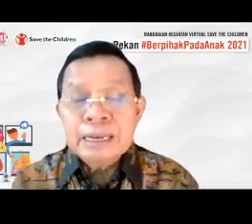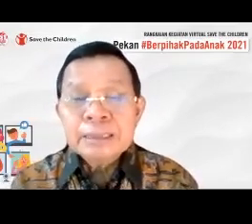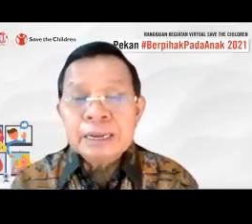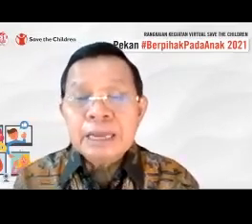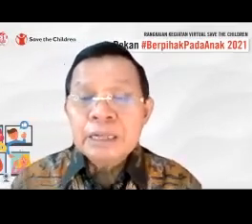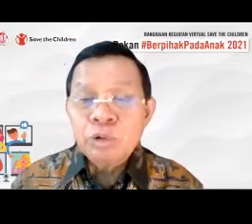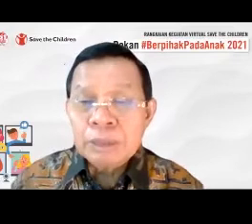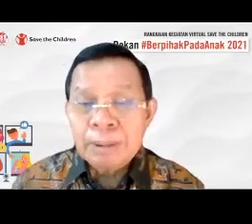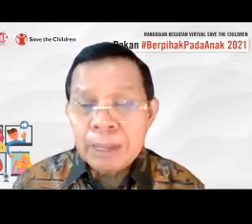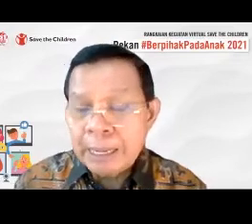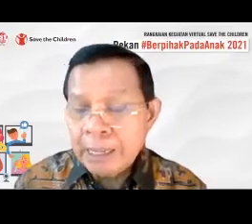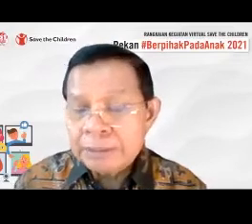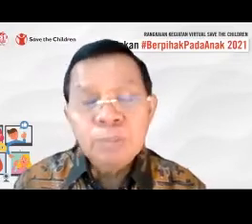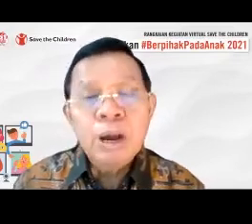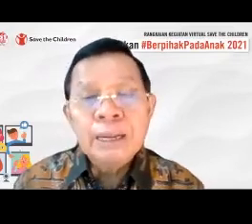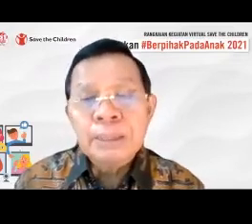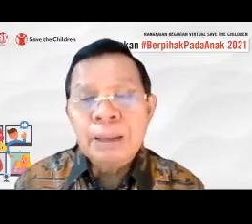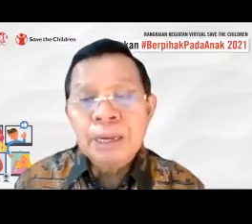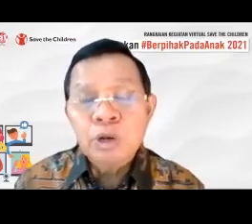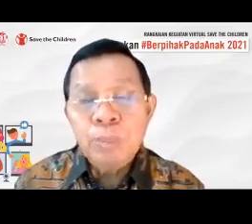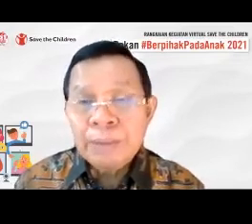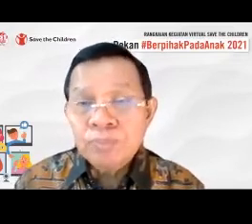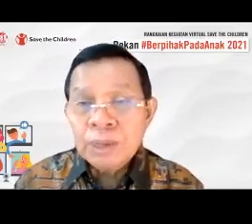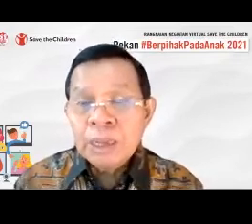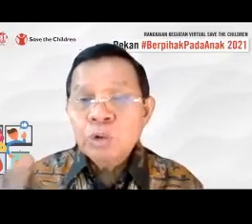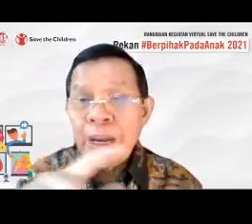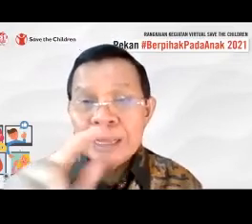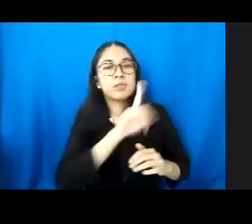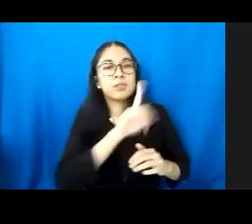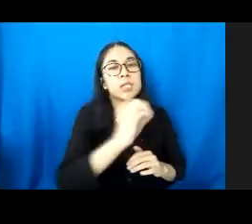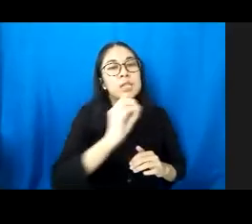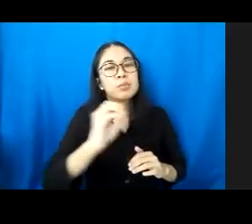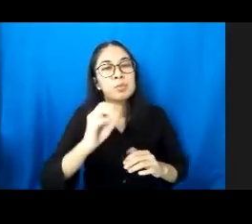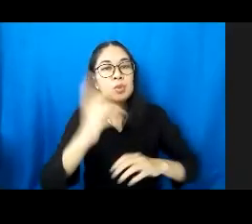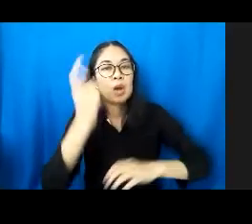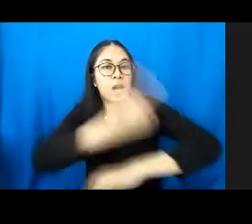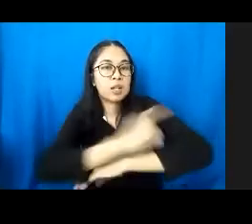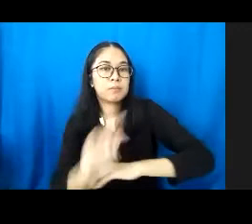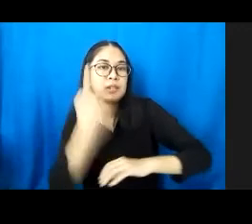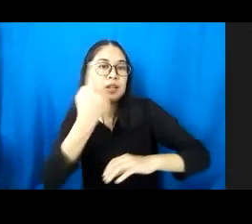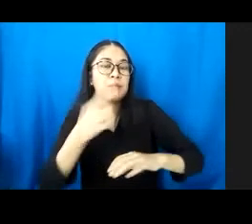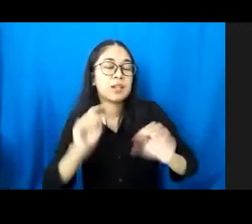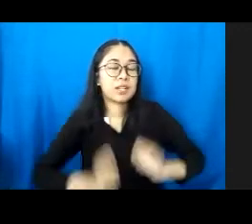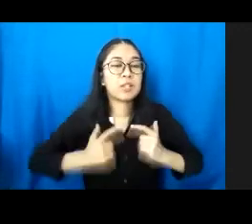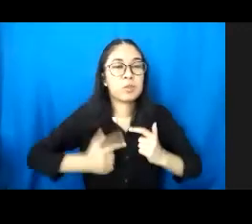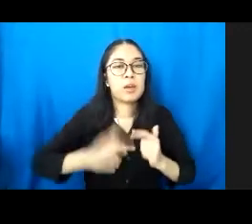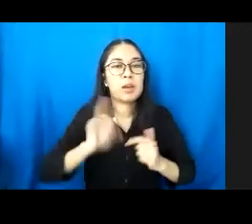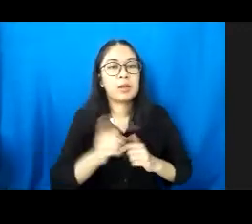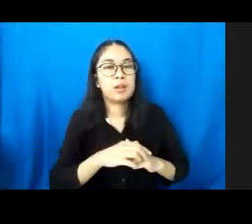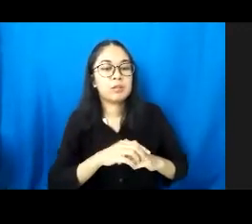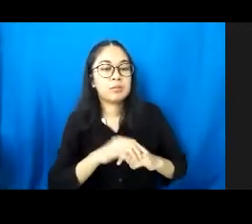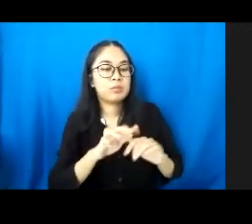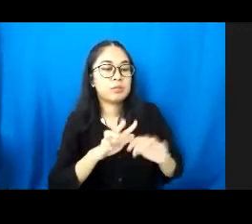Dan ini terjadi terutama pada seribu hari pertama kehidupan, 270 hari selama sembilan bulan kehamilan,